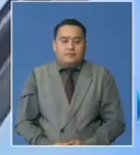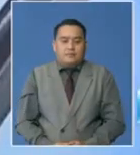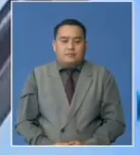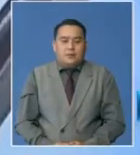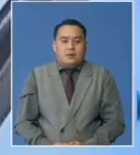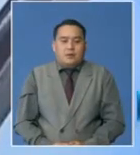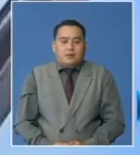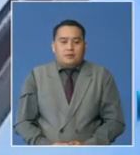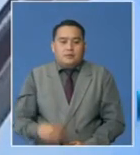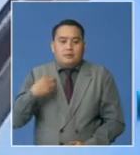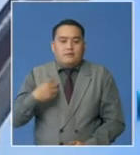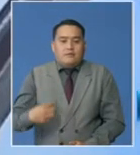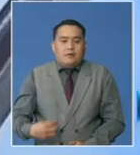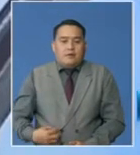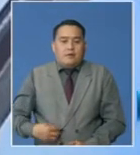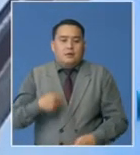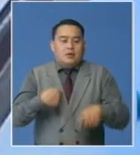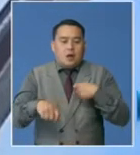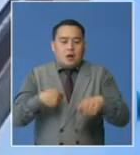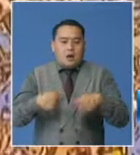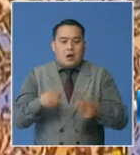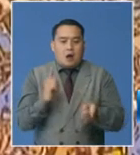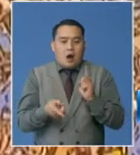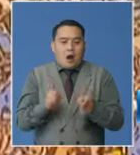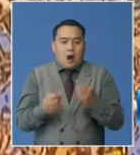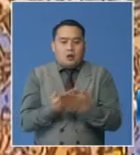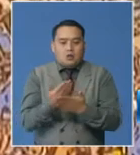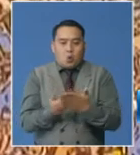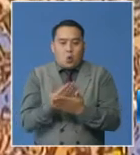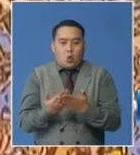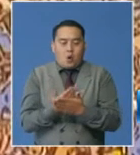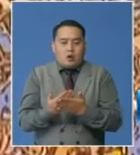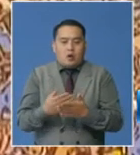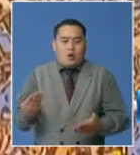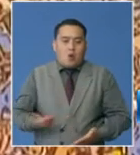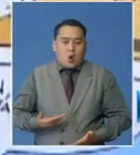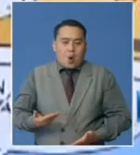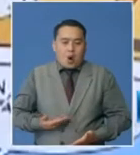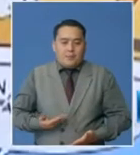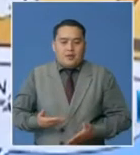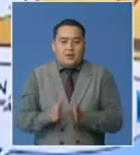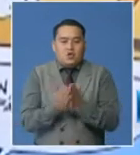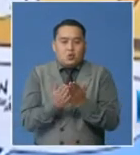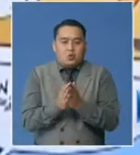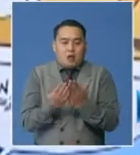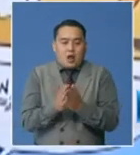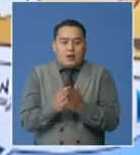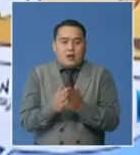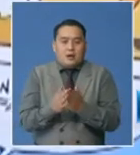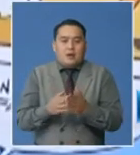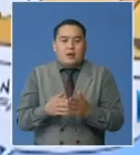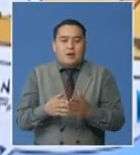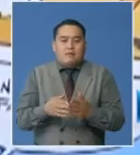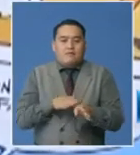и Обеликс побили новый рекорд. На торгах в Париже оригинал эскиза обложки 5-го альбома комиксов об Астериксе и Обеликсе «Пробег по